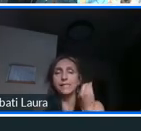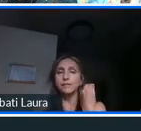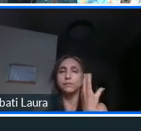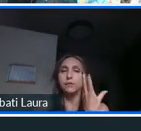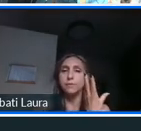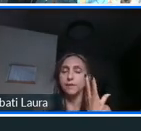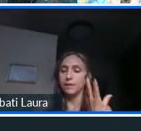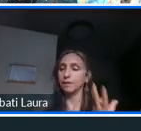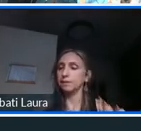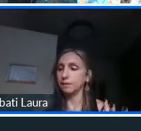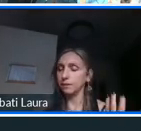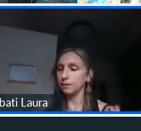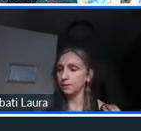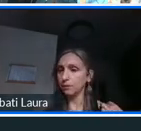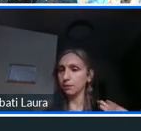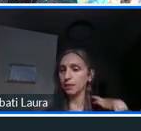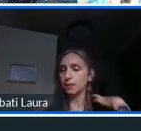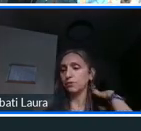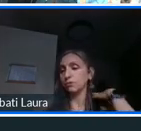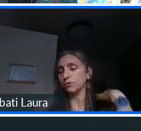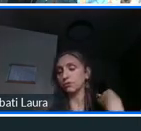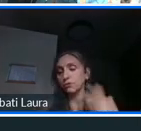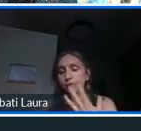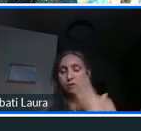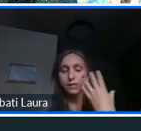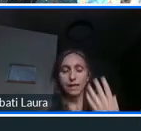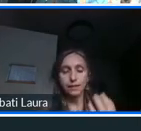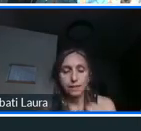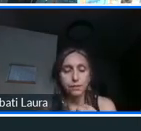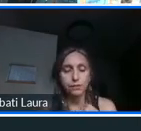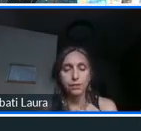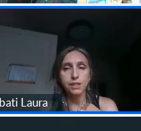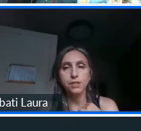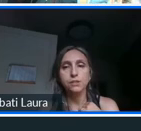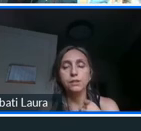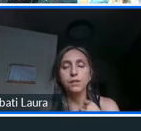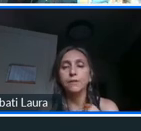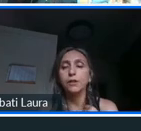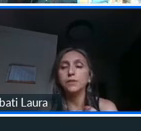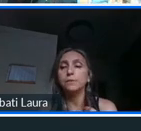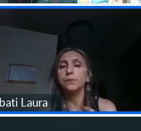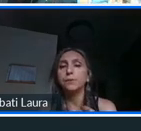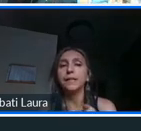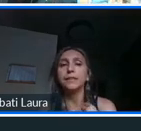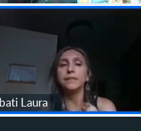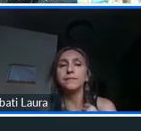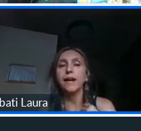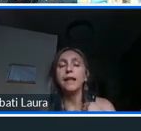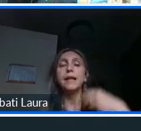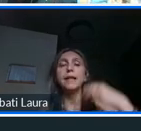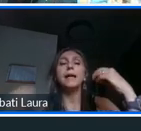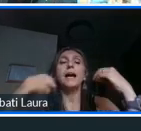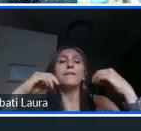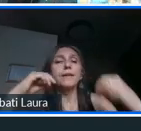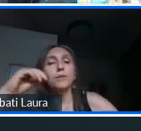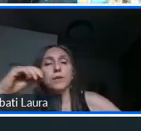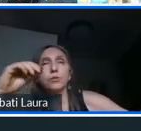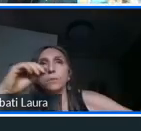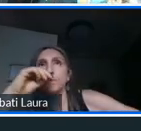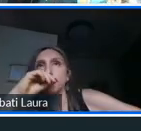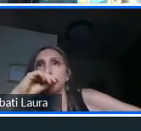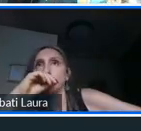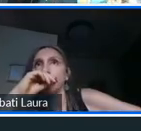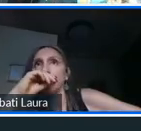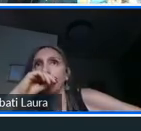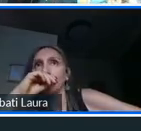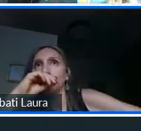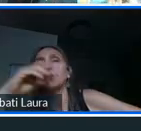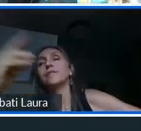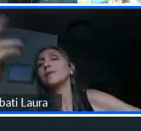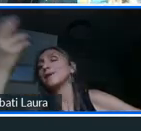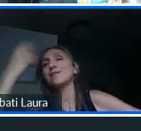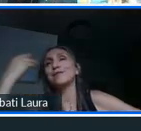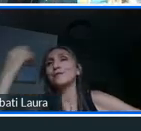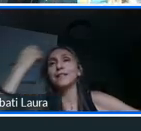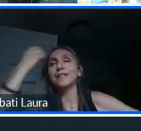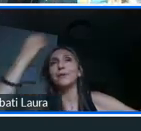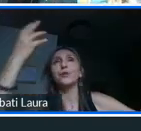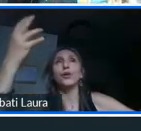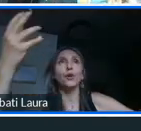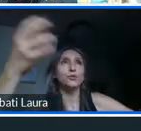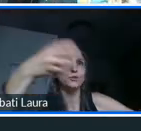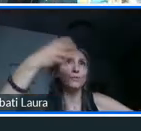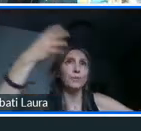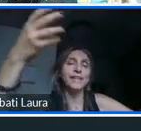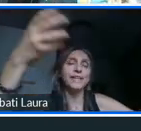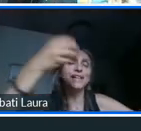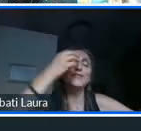Perché esistono i brevetti, no? Che adesso sono considerati anche un'accezione a volte un po' negativa? Avevano doppio significato, poi vabbè, se